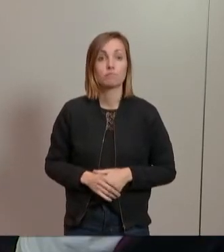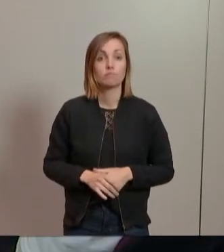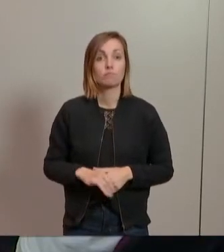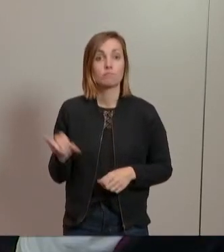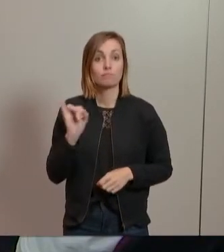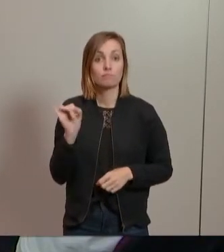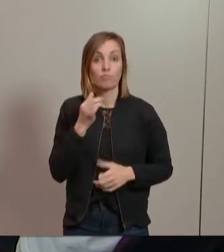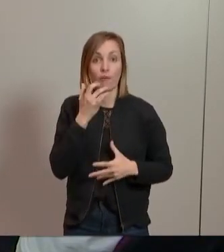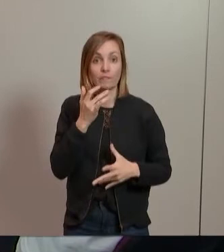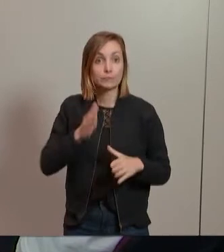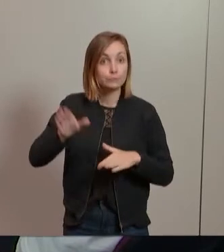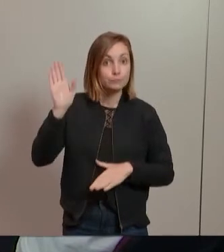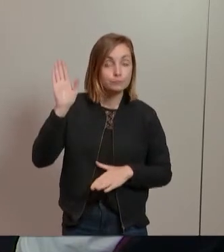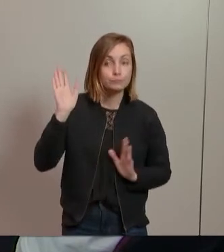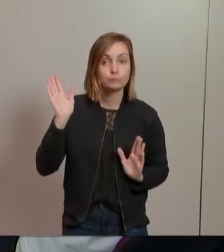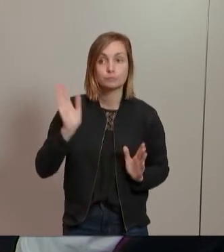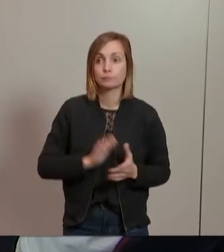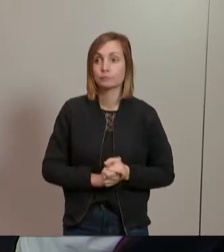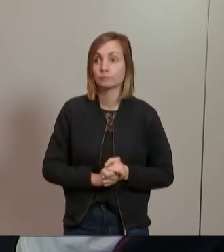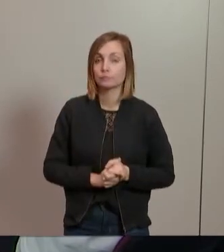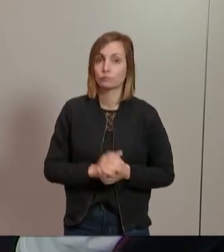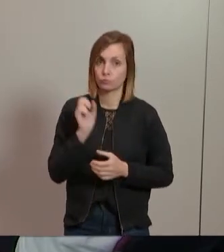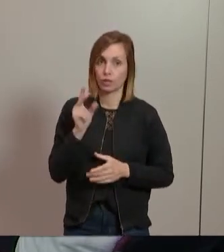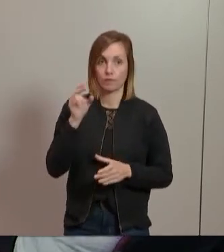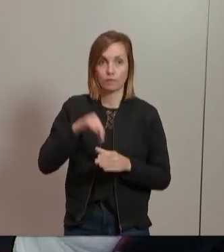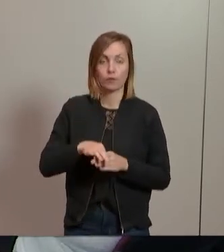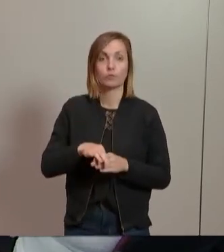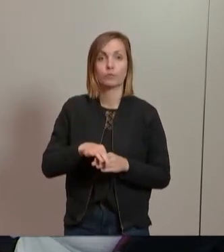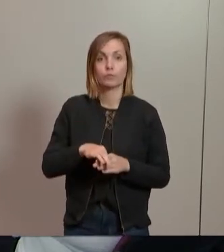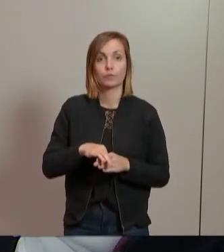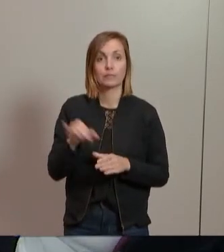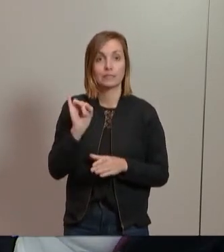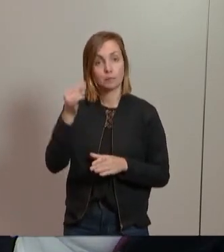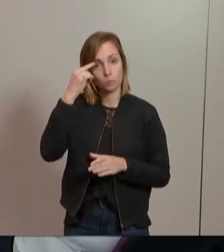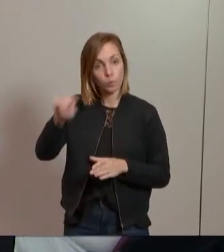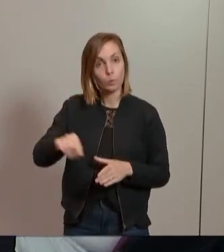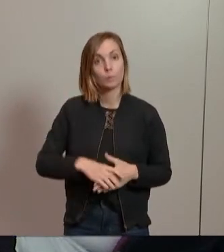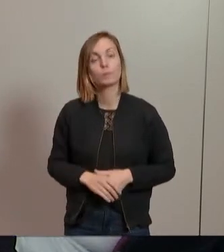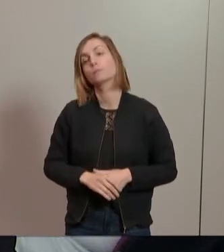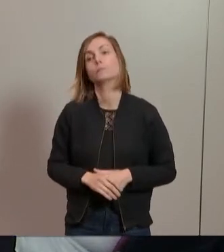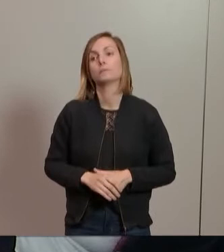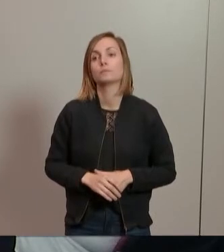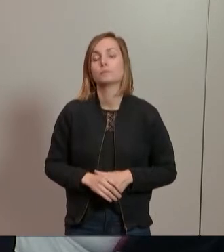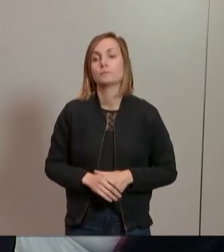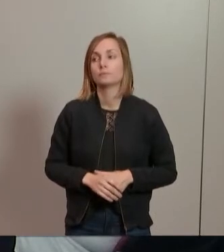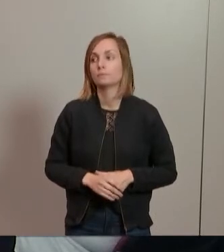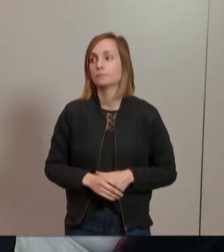autre intervention ? Je soumets donc au vote cette délibération. Qui est pour ?